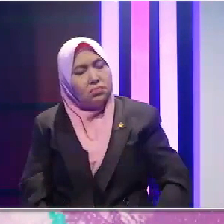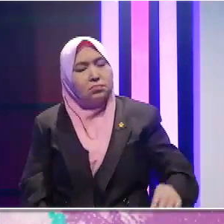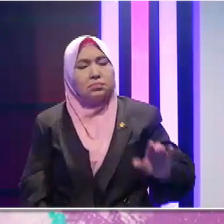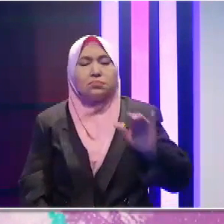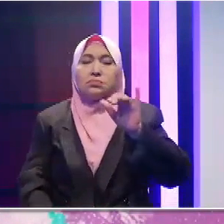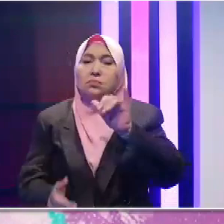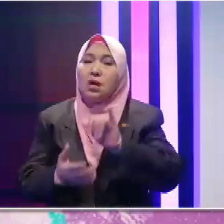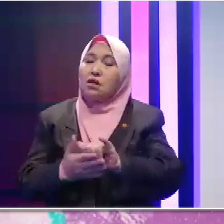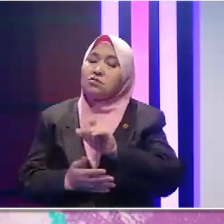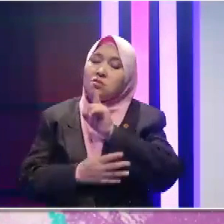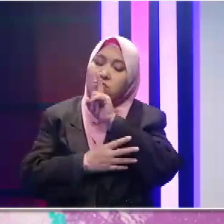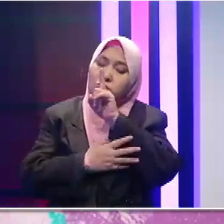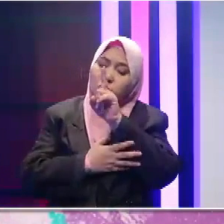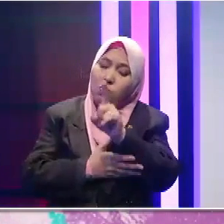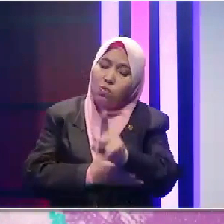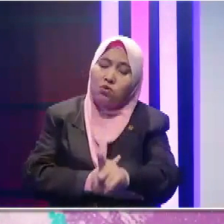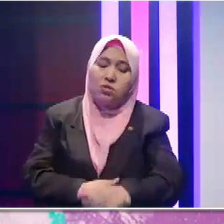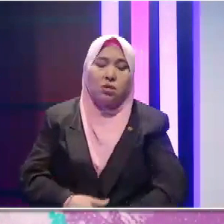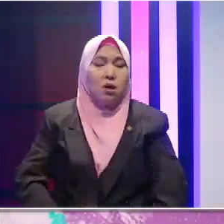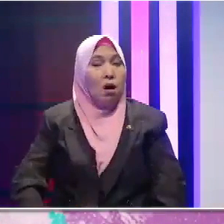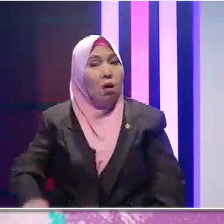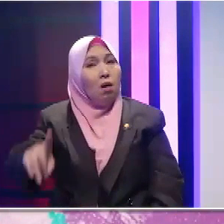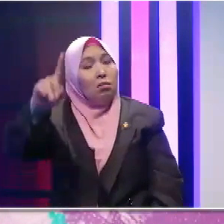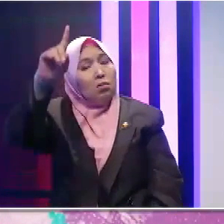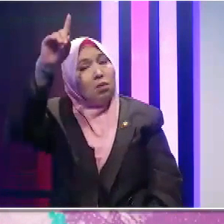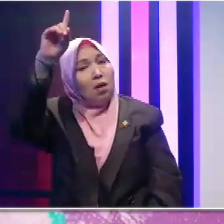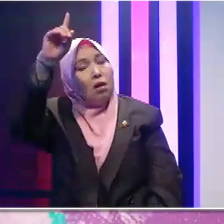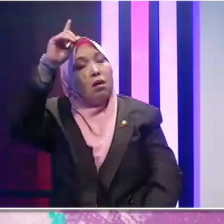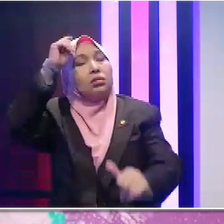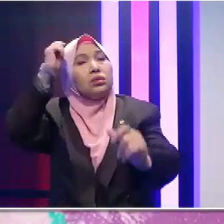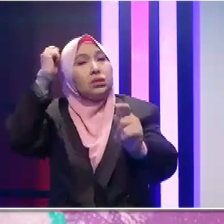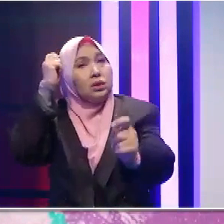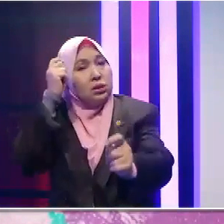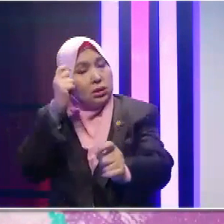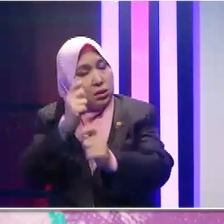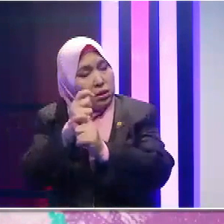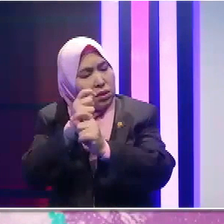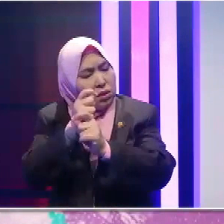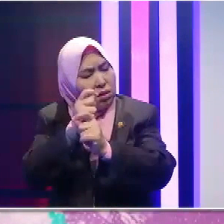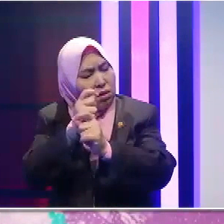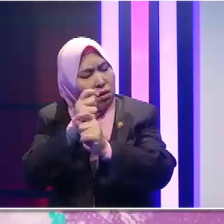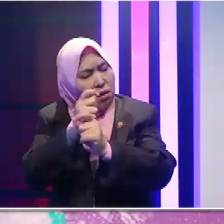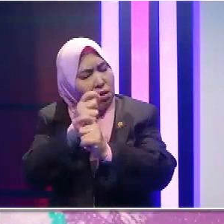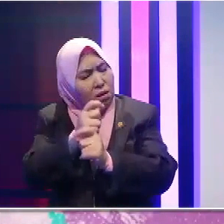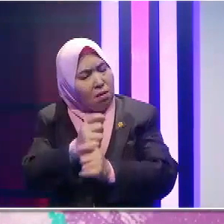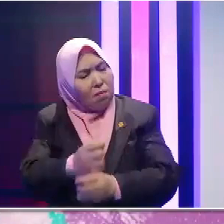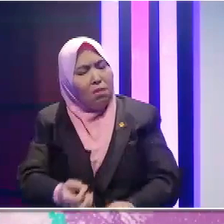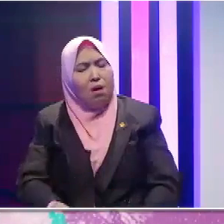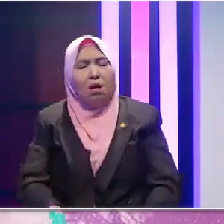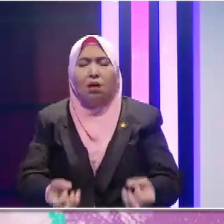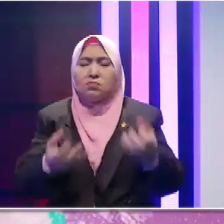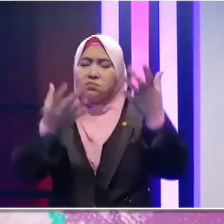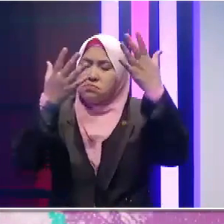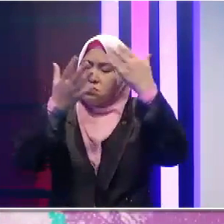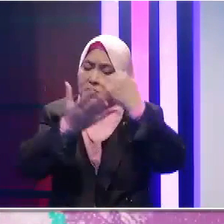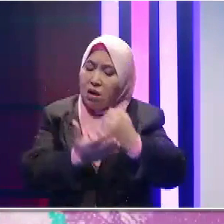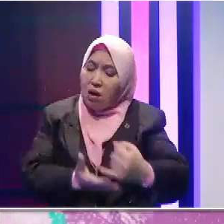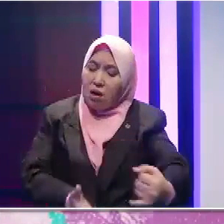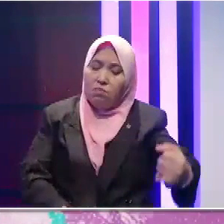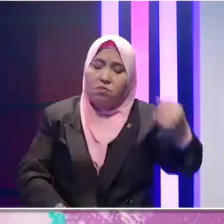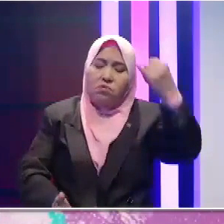وأن الله قد أحاط بكل شيء